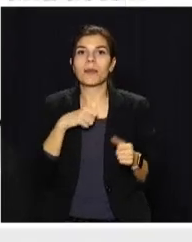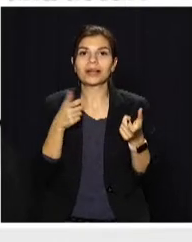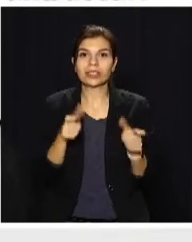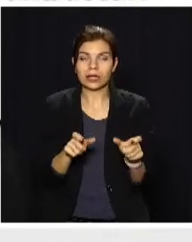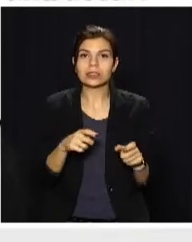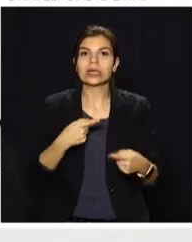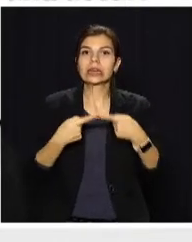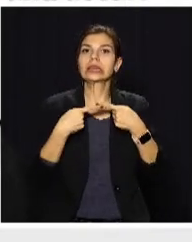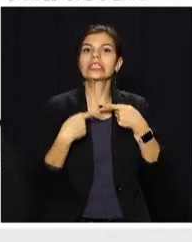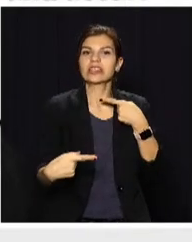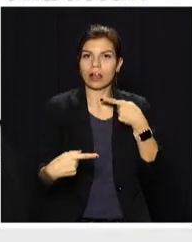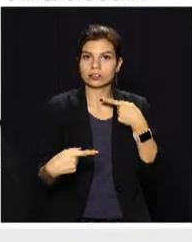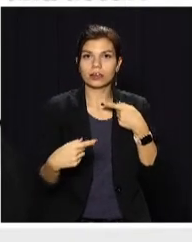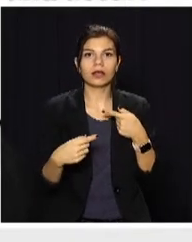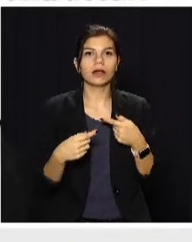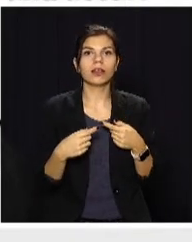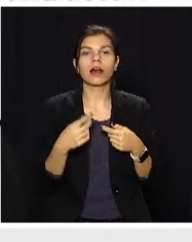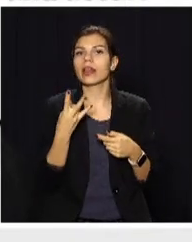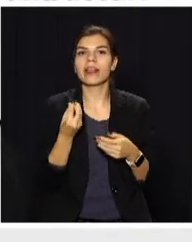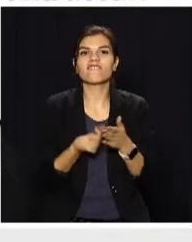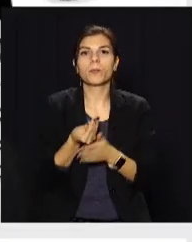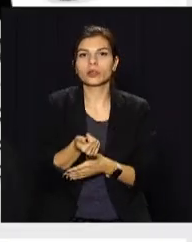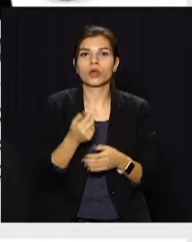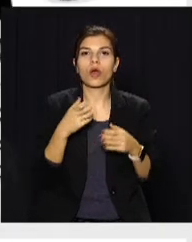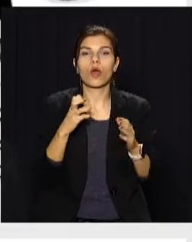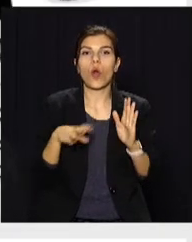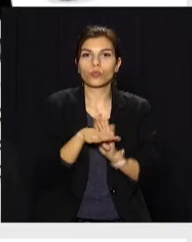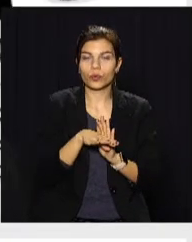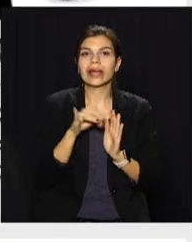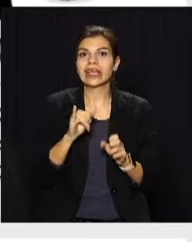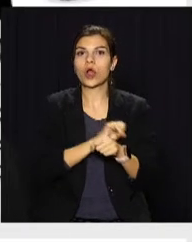соціальна дистанція, неоплачувана відпустка і коронавірус.